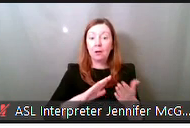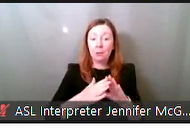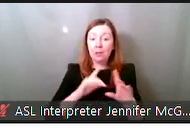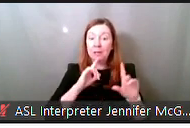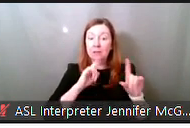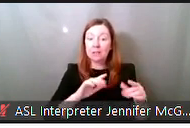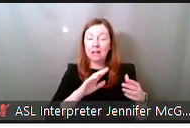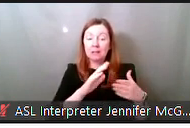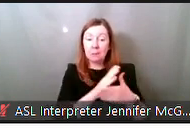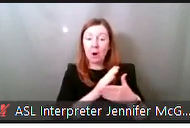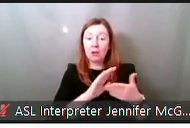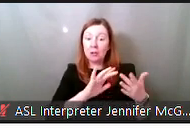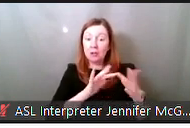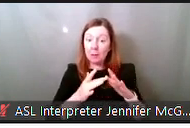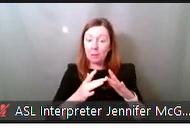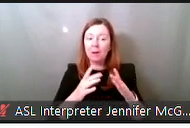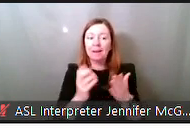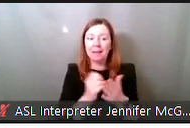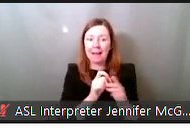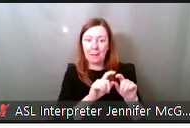首先是一个热警报，那热警报呢是一个紧急通知，是会告诉大家，是会告诉一个专门的一个急救部门。那如果说有任何情况的因为气候引起的情况呢，我们应该是随时可以准备好来帮助居民。